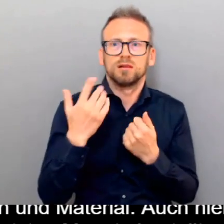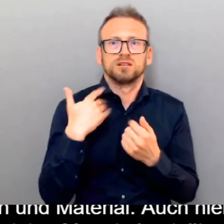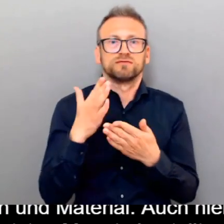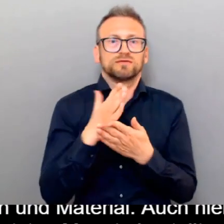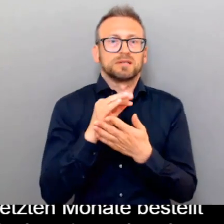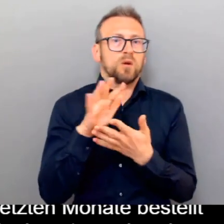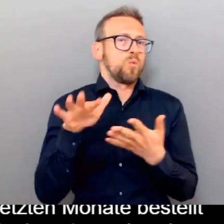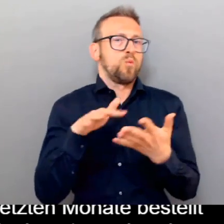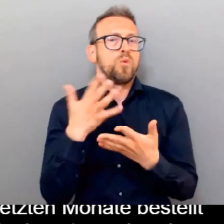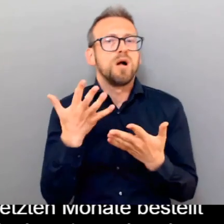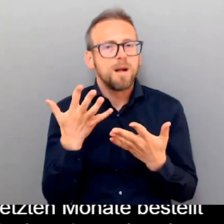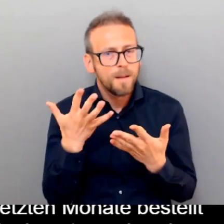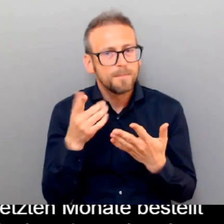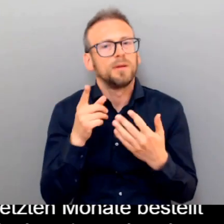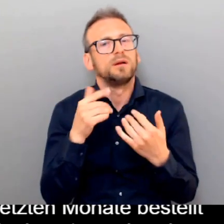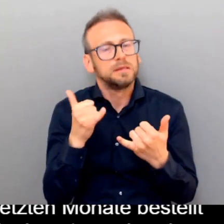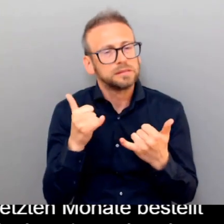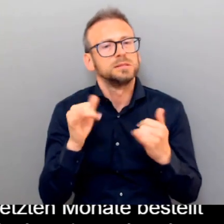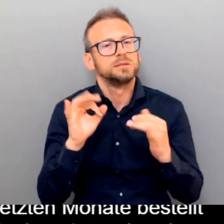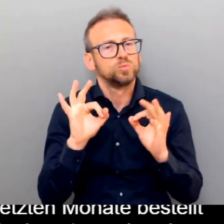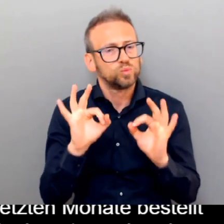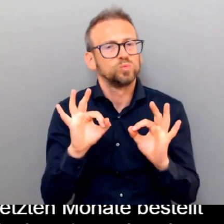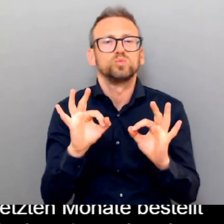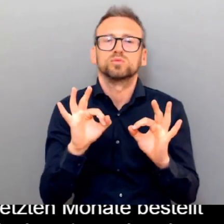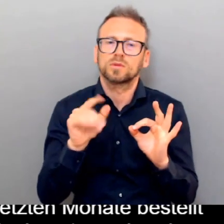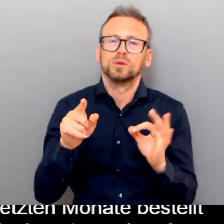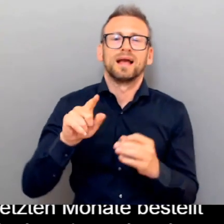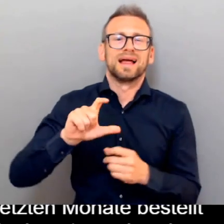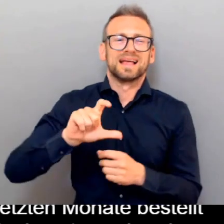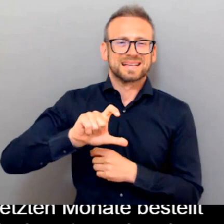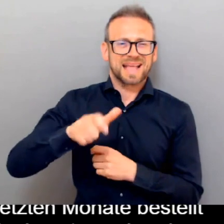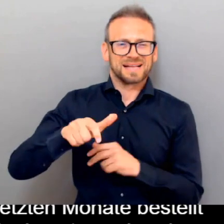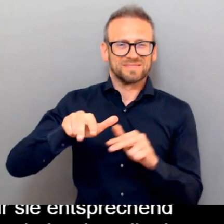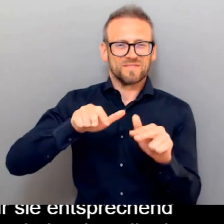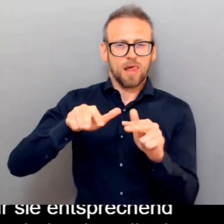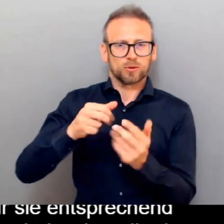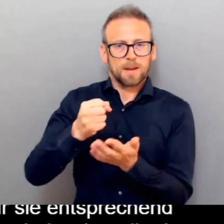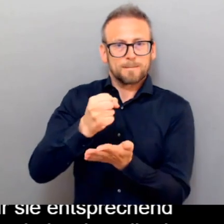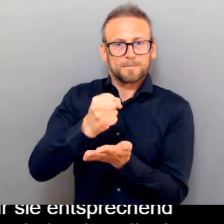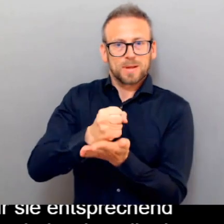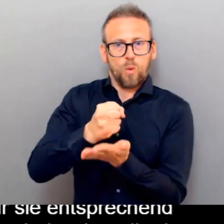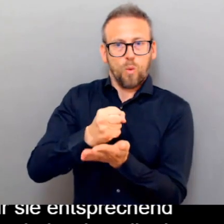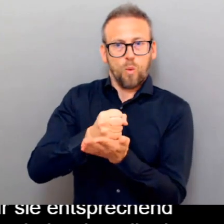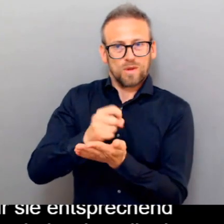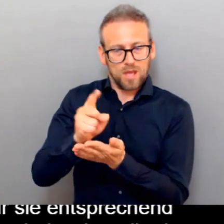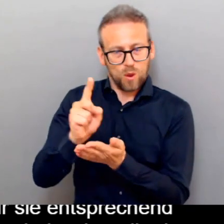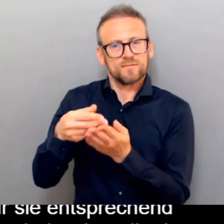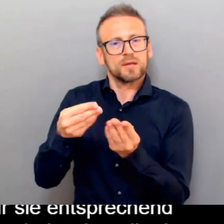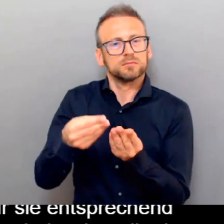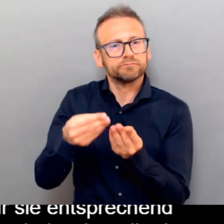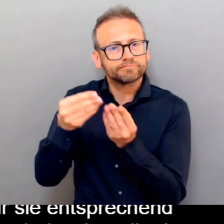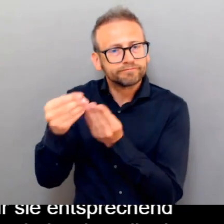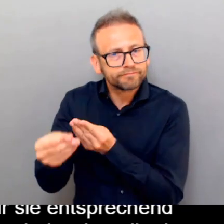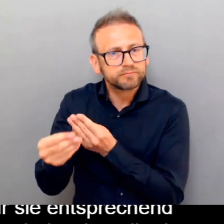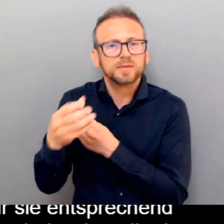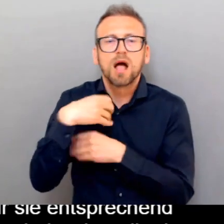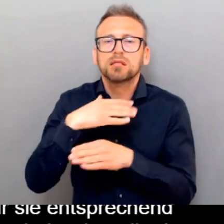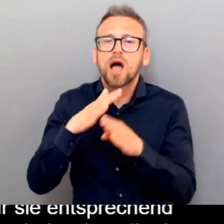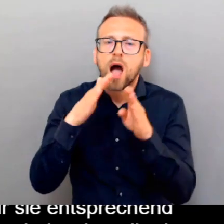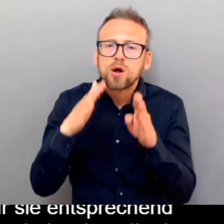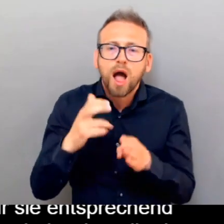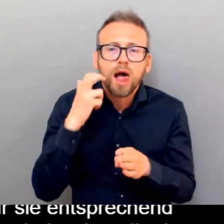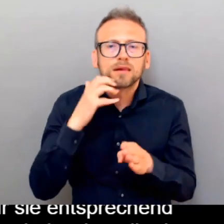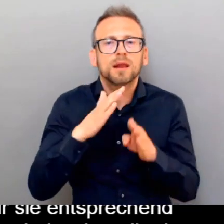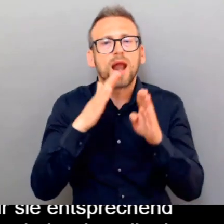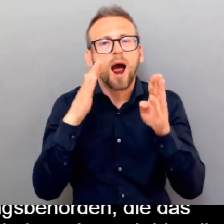wir hier eben auch die Rückmeldung bekommen zwischenzeitlich, dass da und dort gewisse Materialien auch